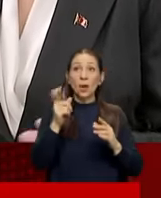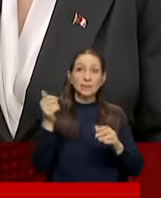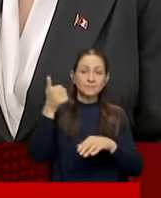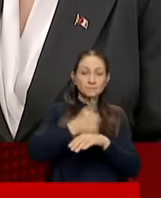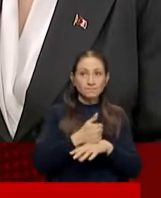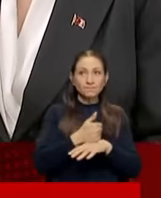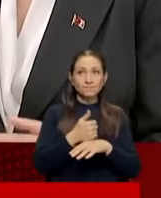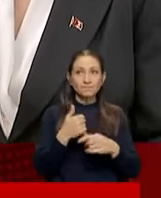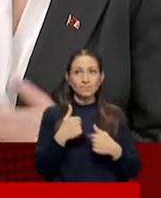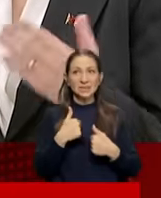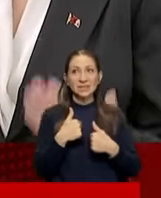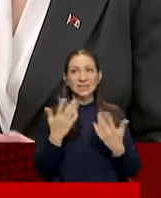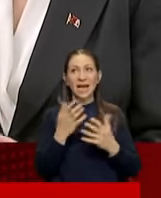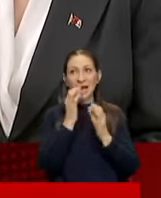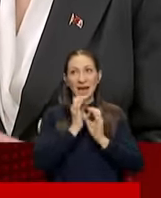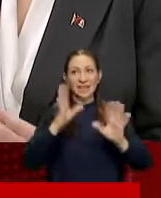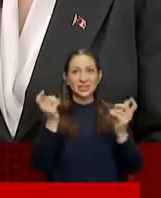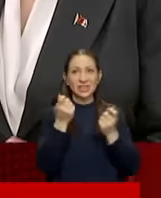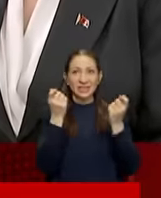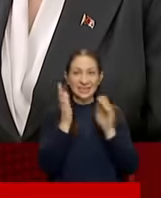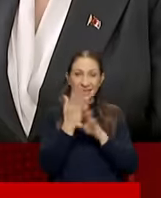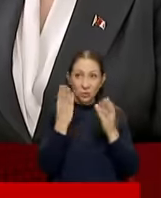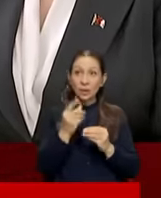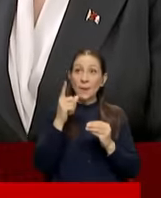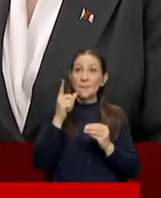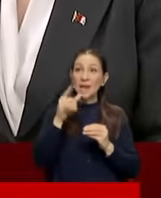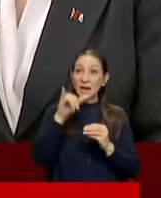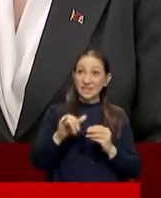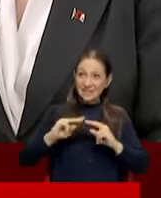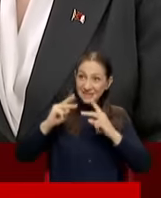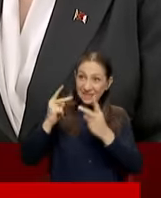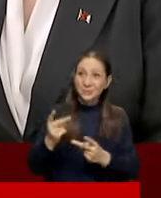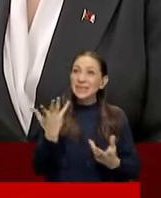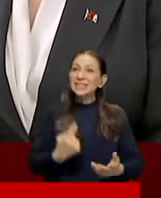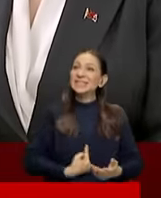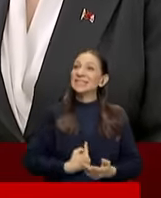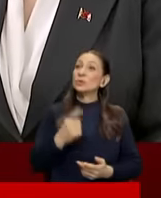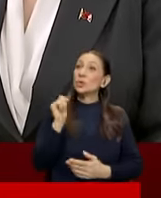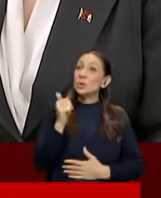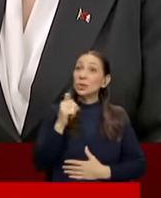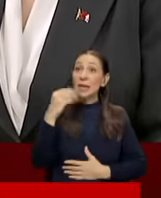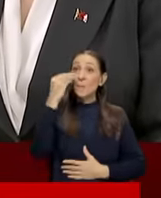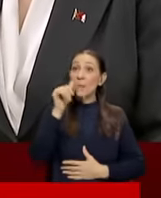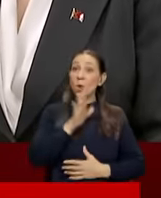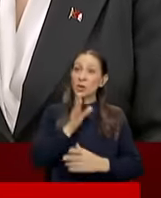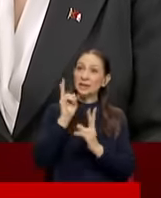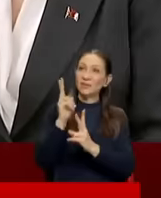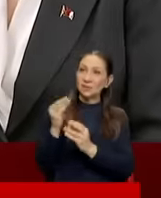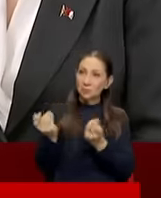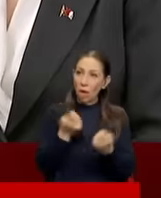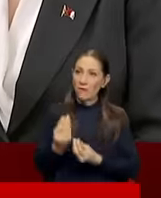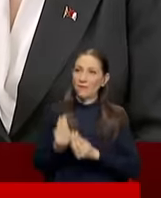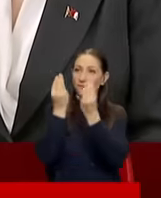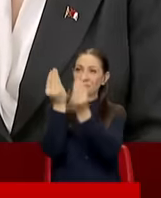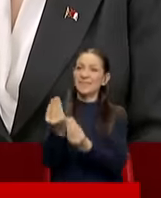Eee Bence çok da harika işler yapılmasına sebep oldu hın teslimi miydi nasıl hissettiniz o gün Ekrem İmamoğlu tarafından Bu